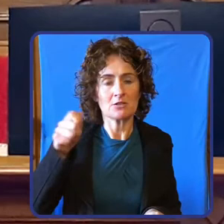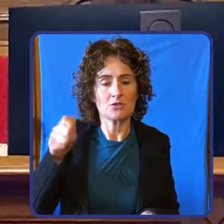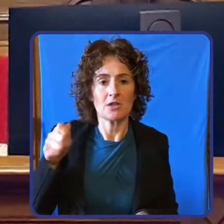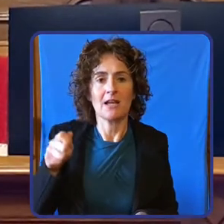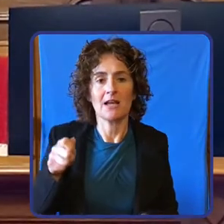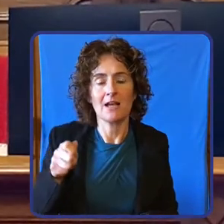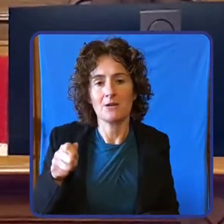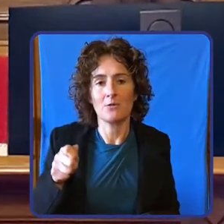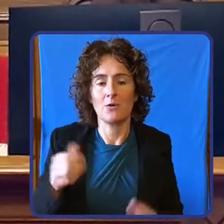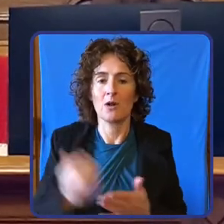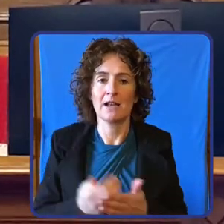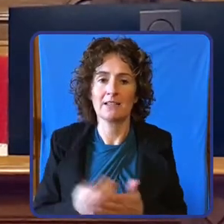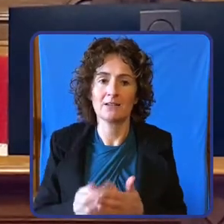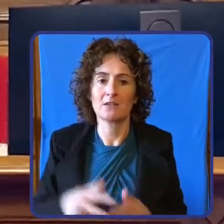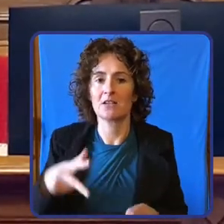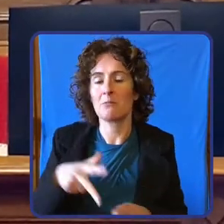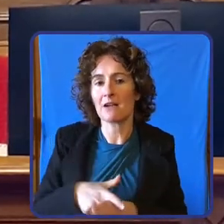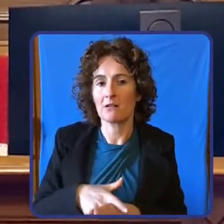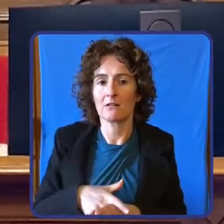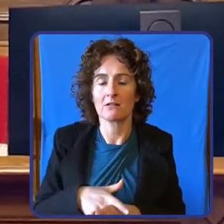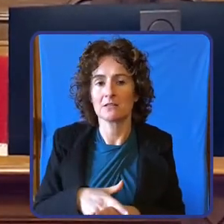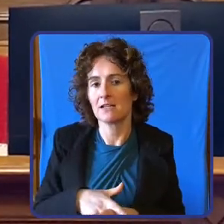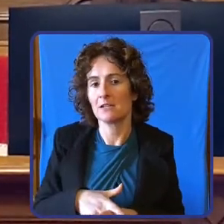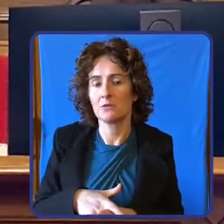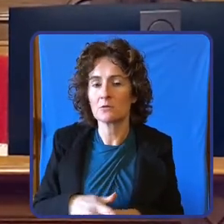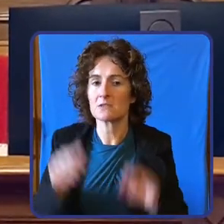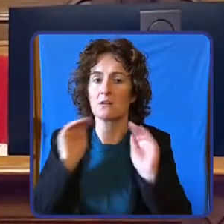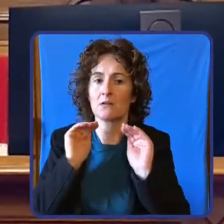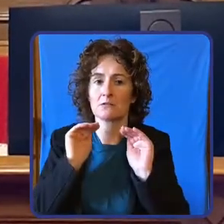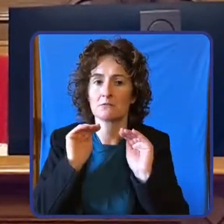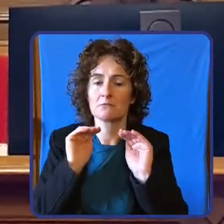országos adófizetői pénzből való támogatását.